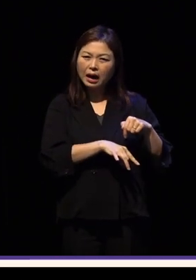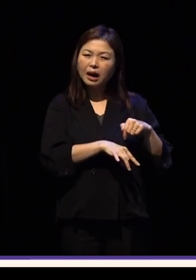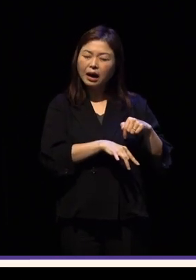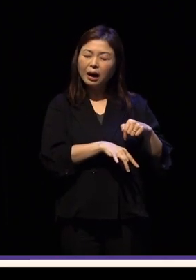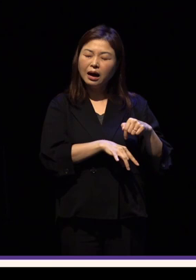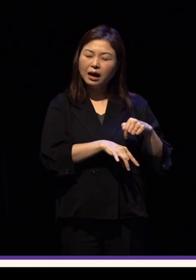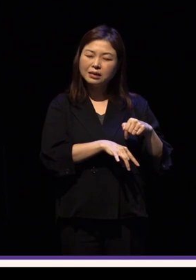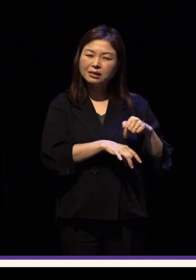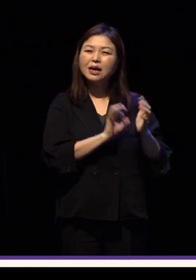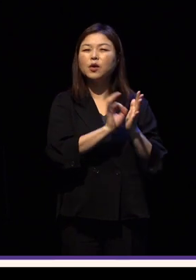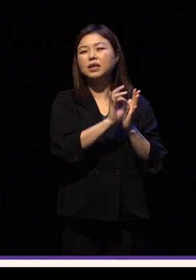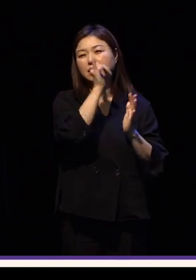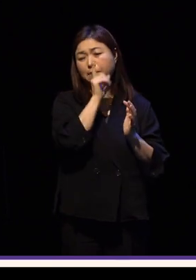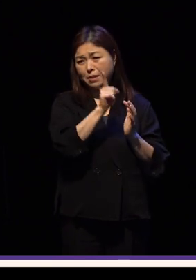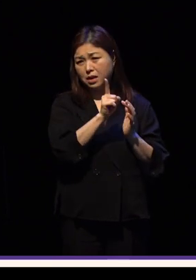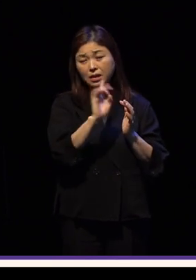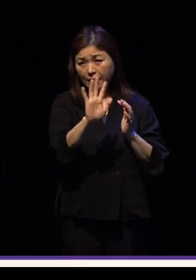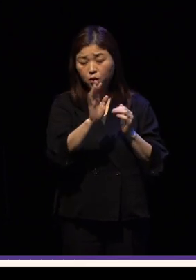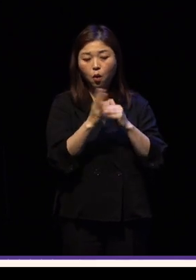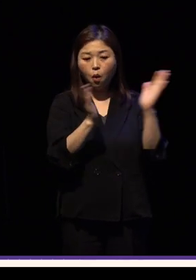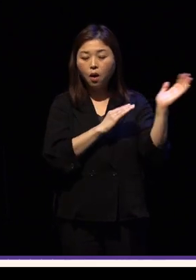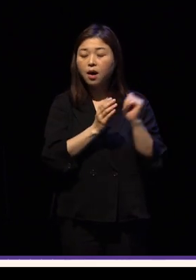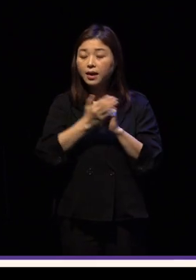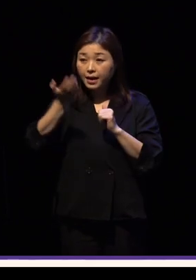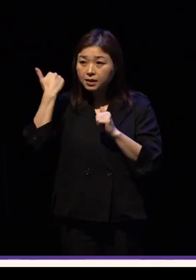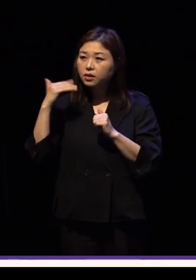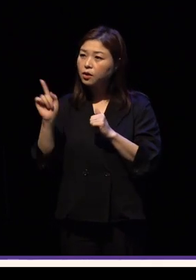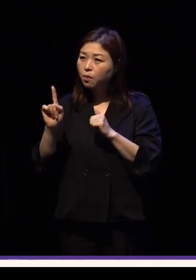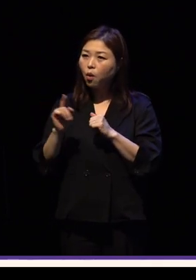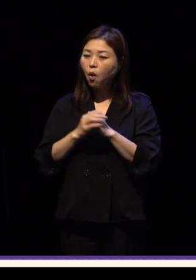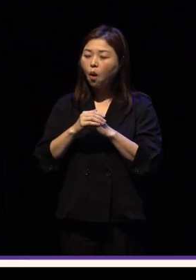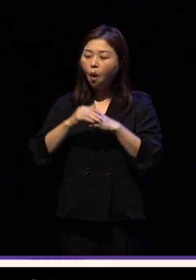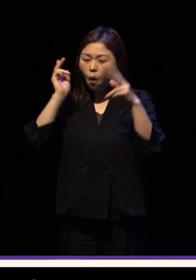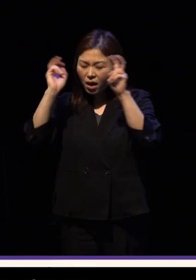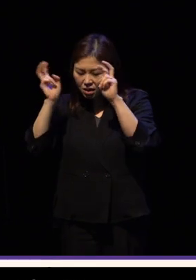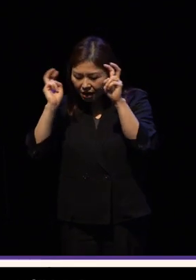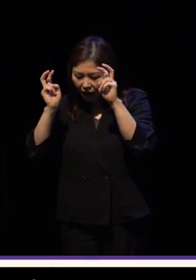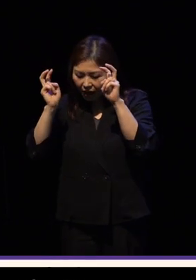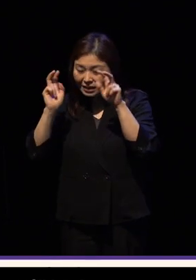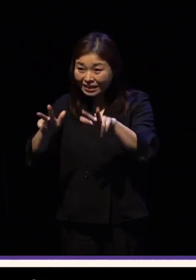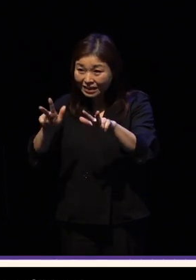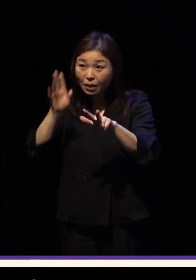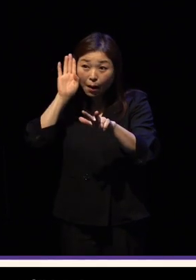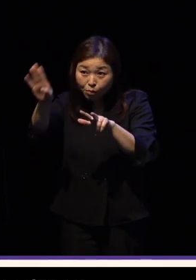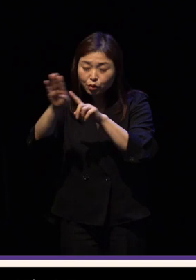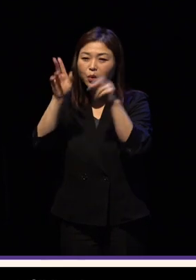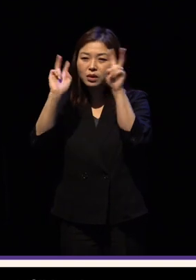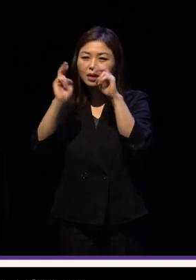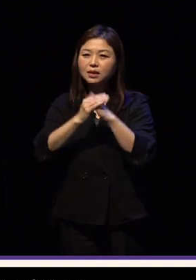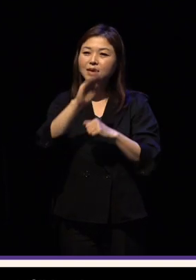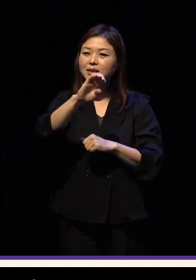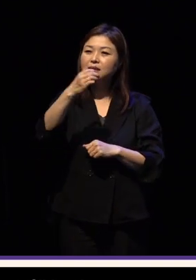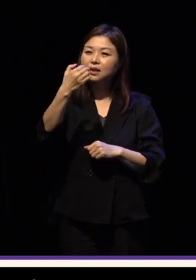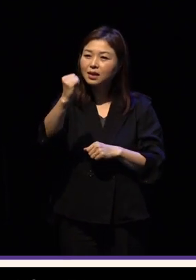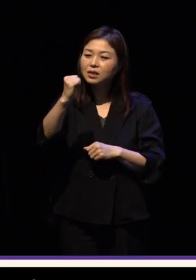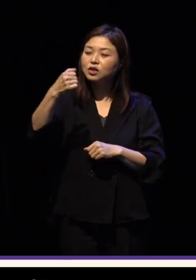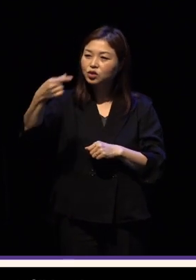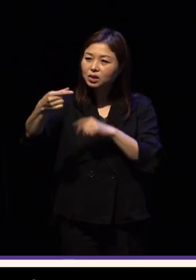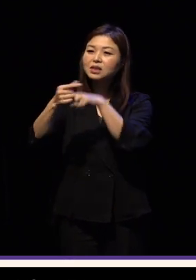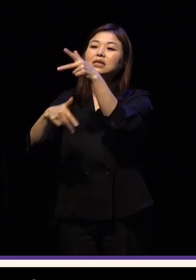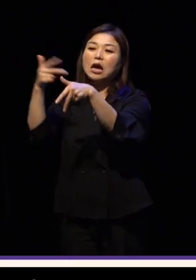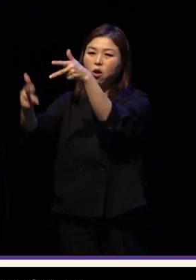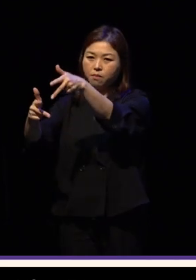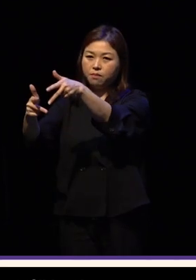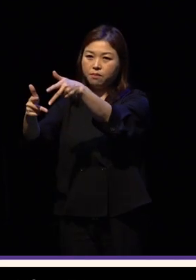그게 아니고 모든 기업은 ESG 사업을 하게 돼 있거든요. 그 중에서 S 그 사회적